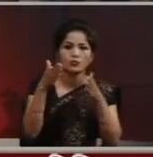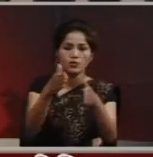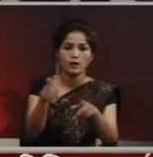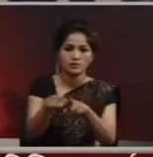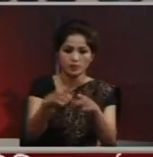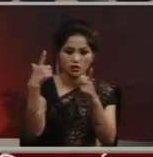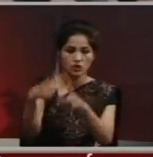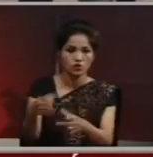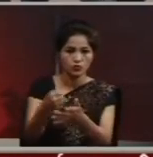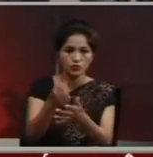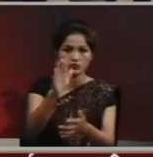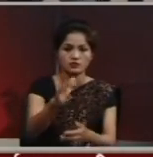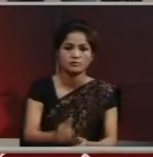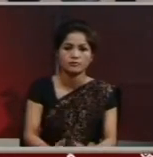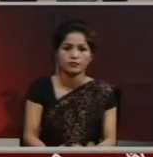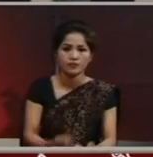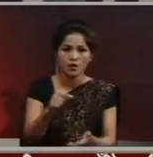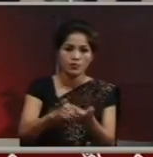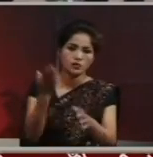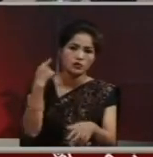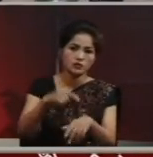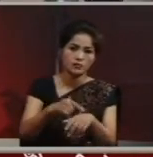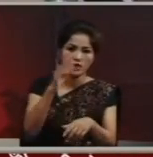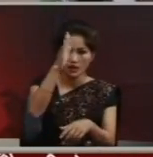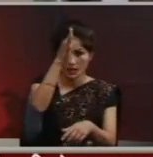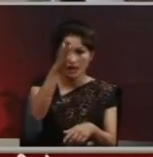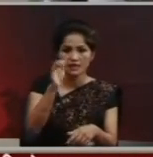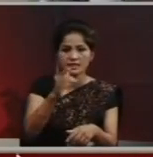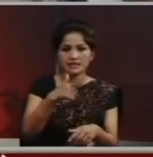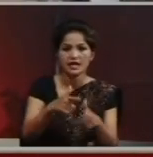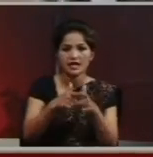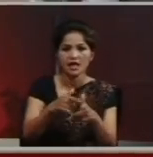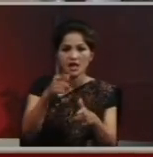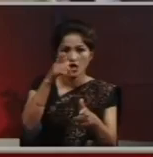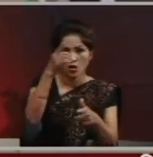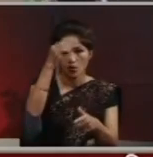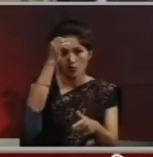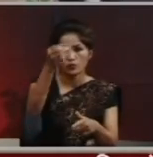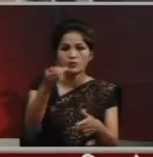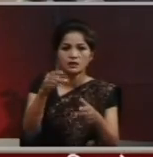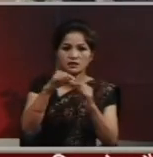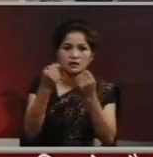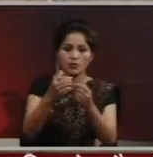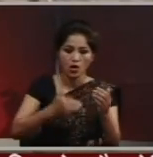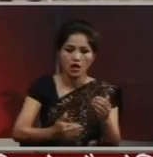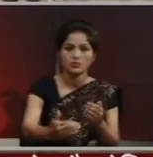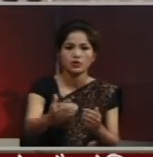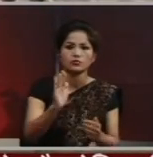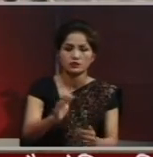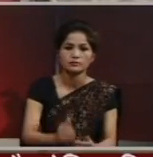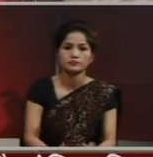समेत क्षति पुगेको छ। पछिल्लो समय इराकी सेना मोसुलको पूर्वी क्षेत्रतर्फ अघि बढिरहेको